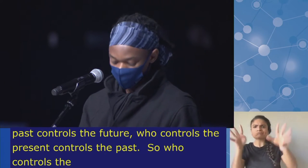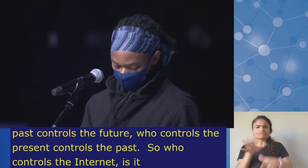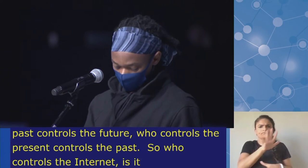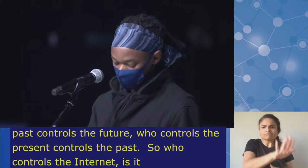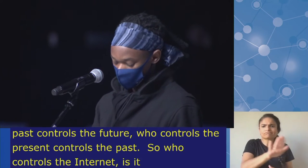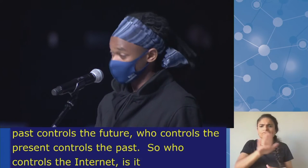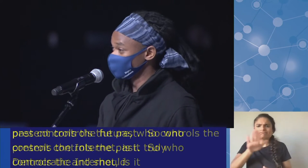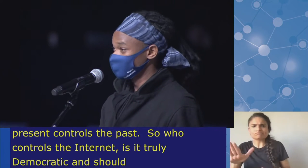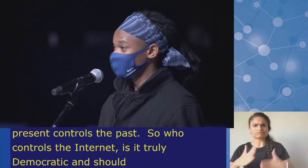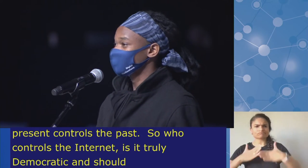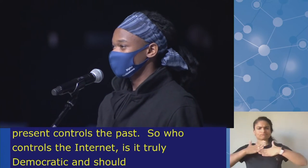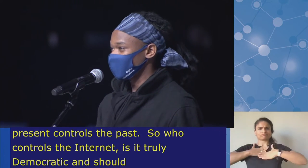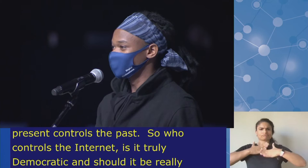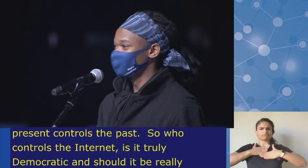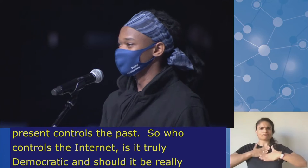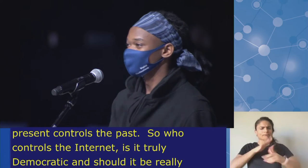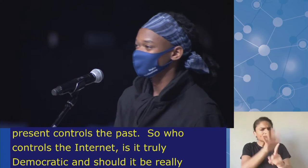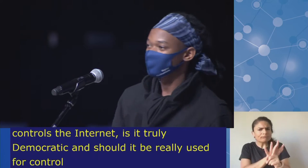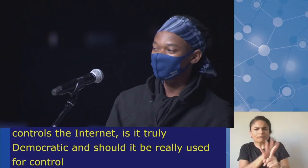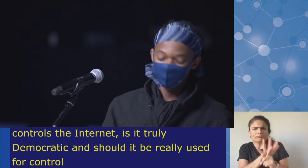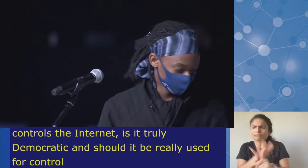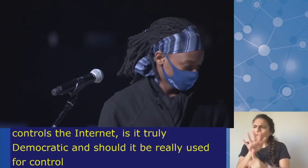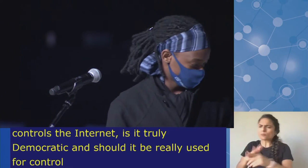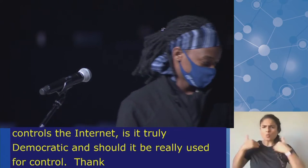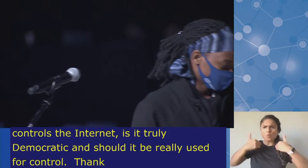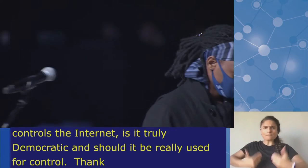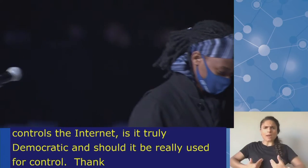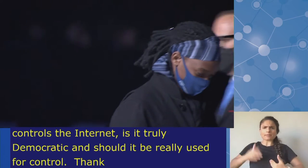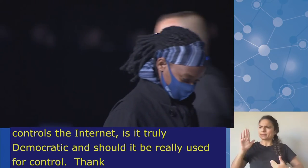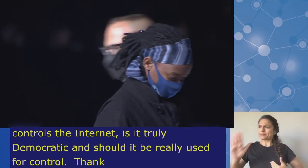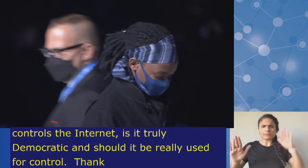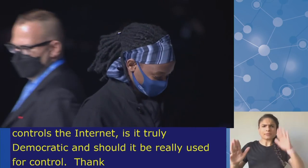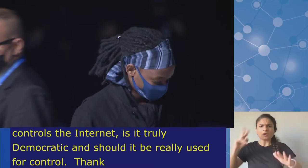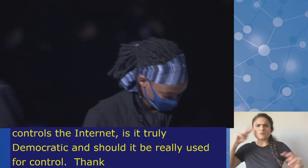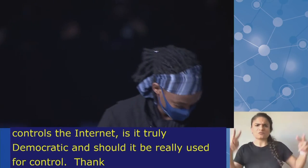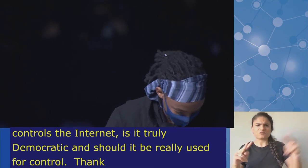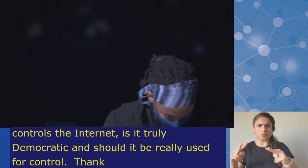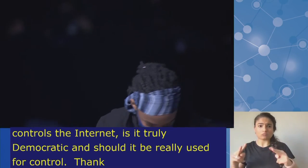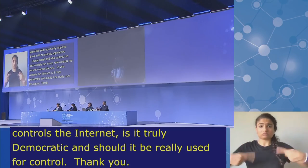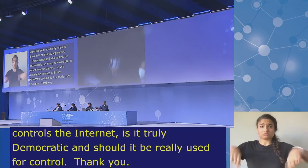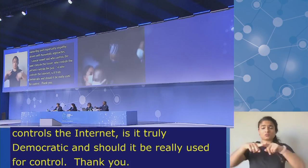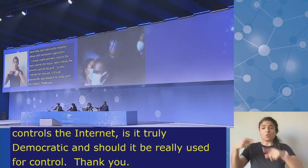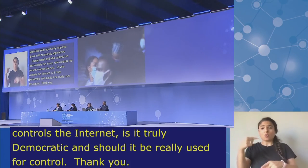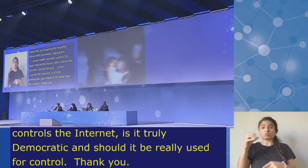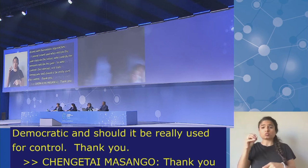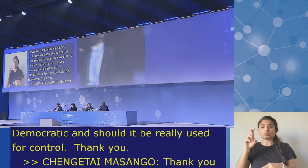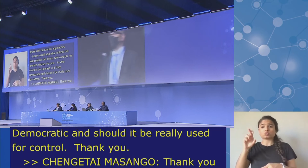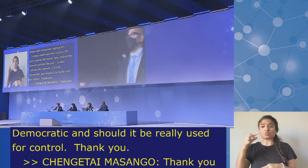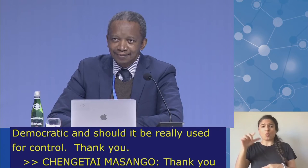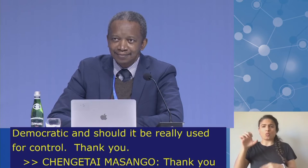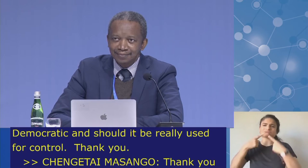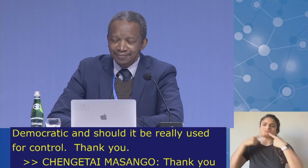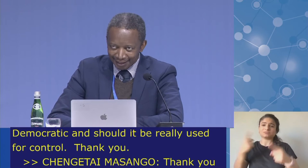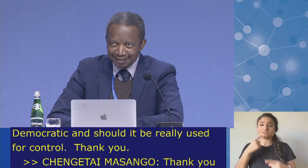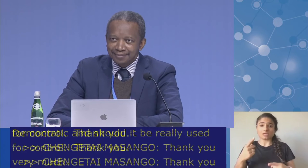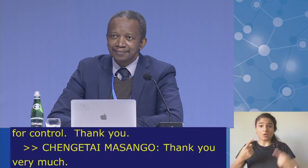настоящее время, контролирует прошлое. Давайте подумаем о том, как выглядит интернет. Вполне ли он демократичен и действительно ли